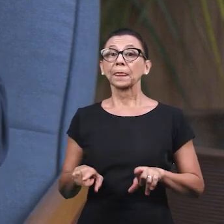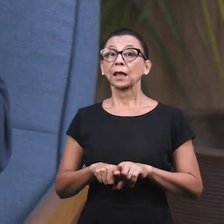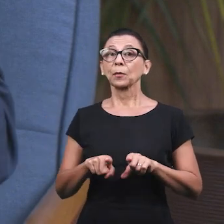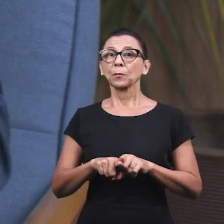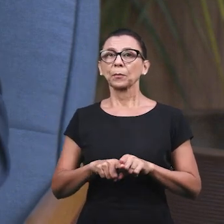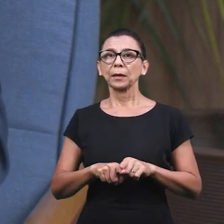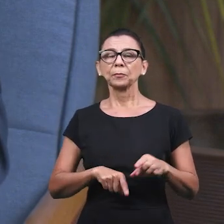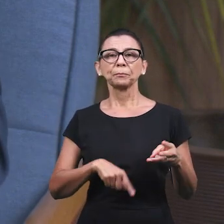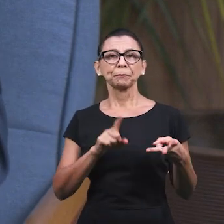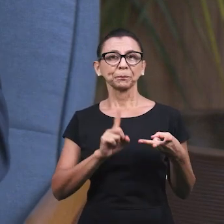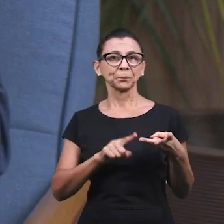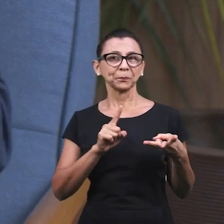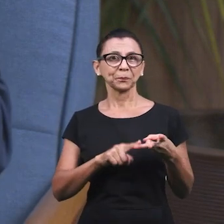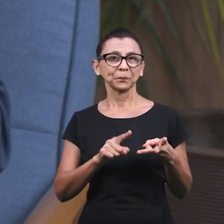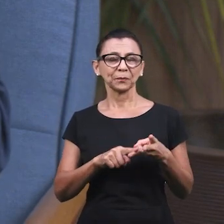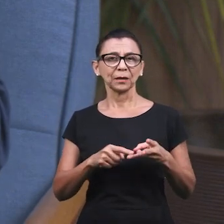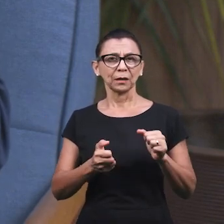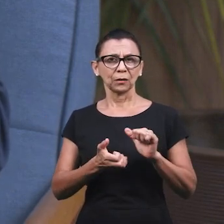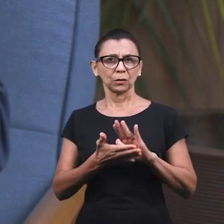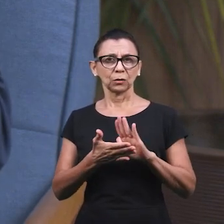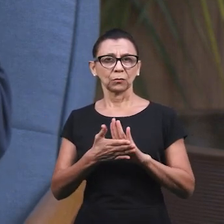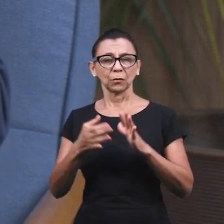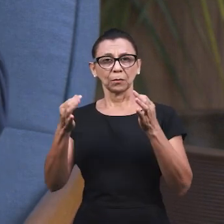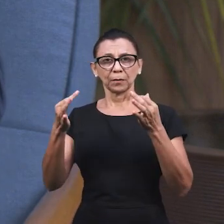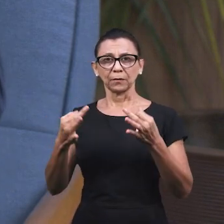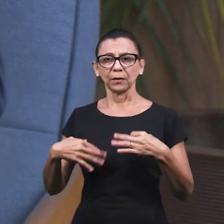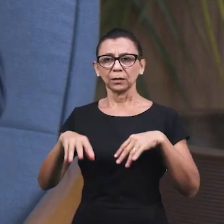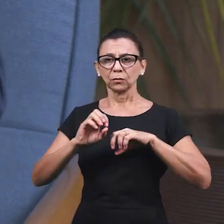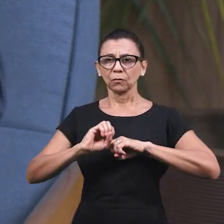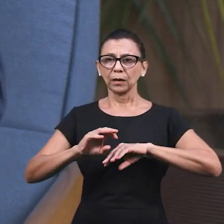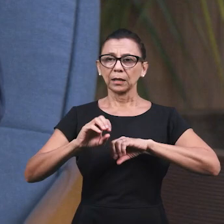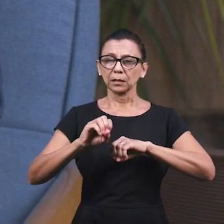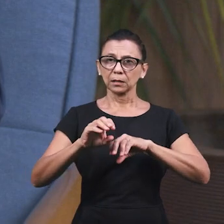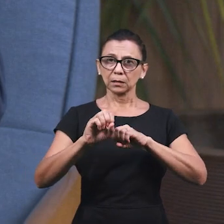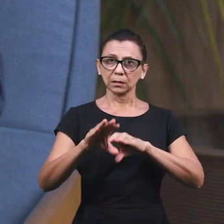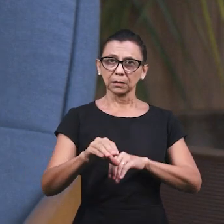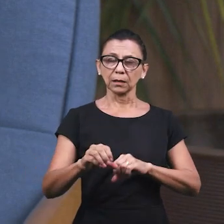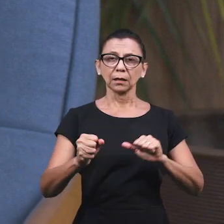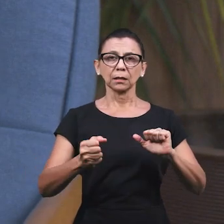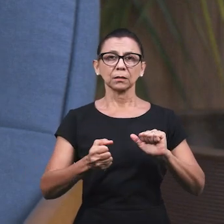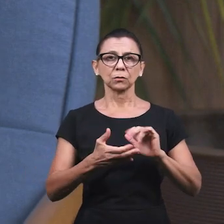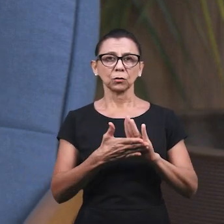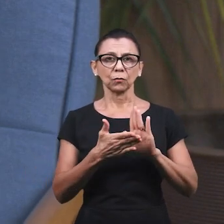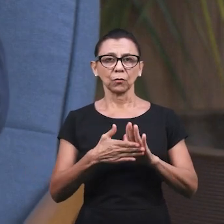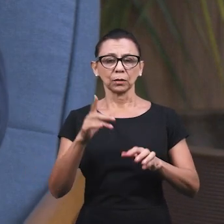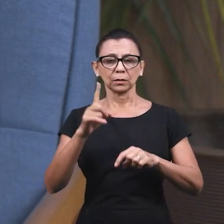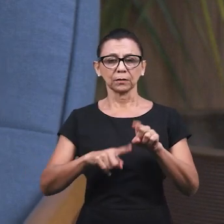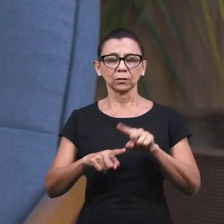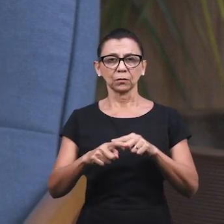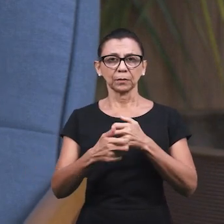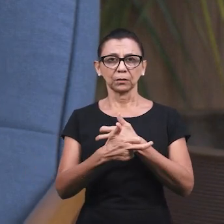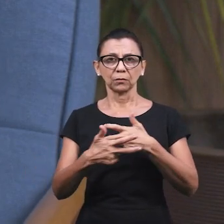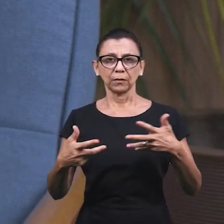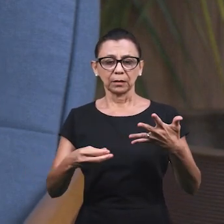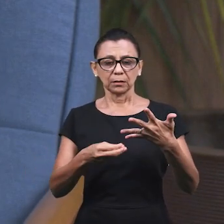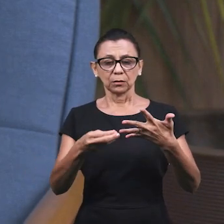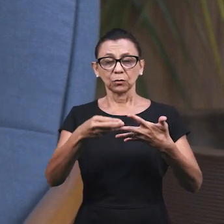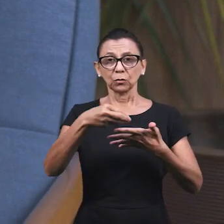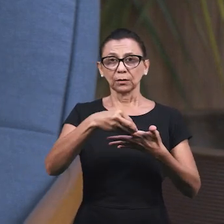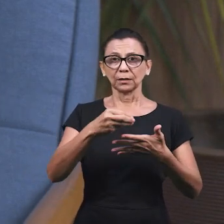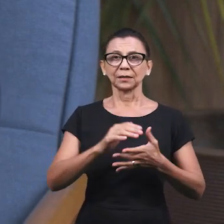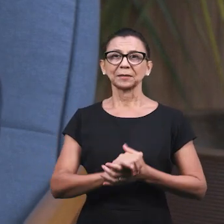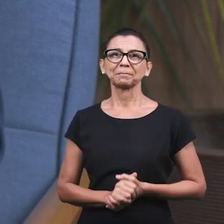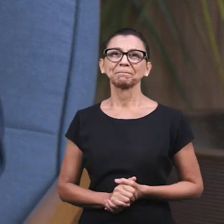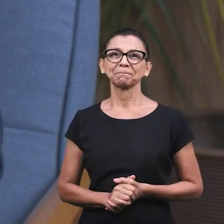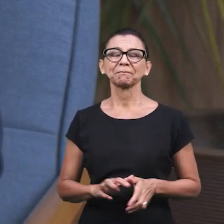louange, la sœur Janine Zumak va enseigner les signes d'otération en commençant par le bémol.